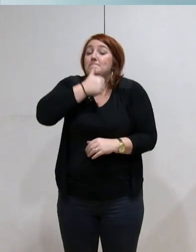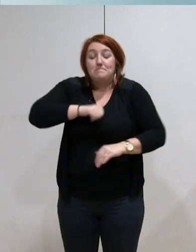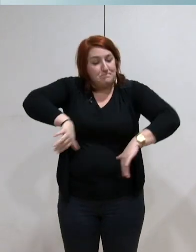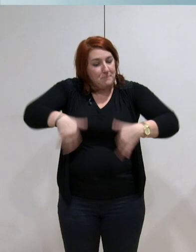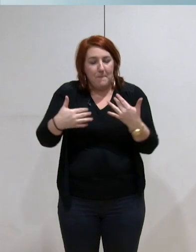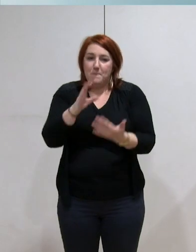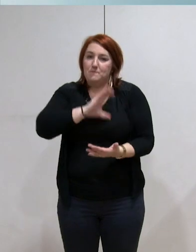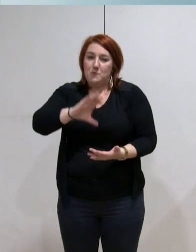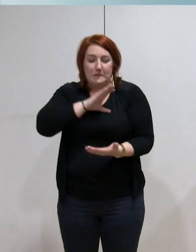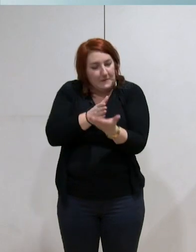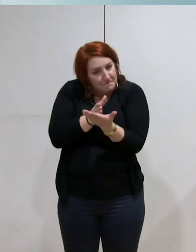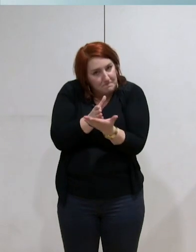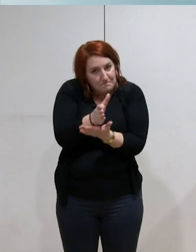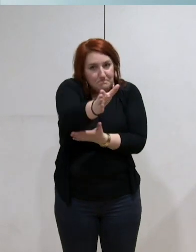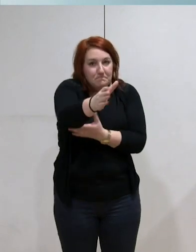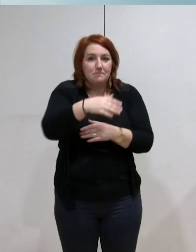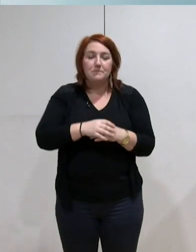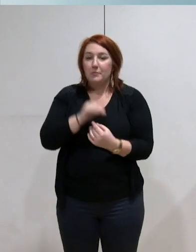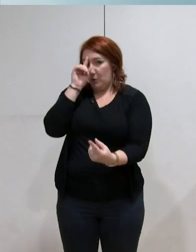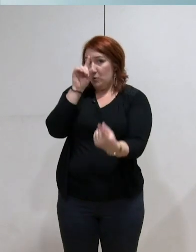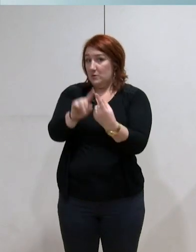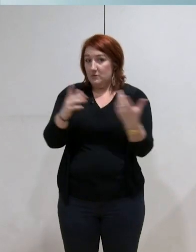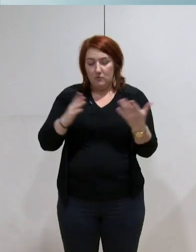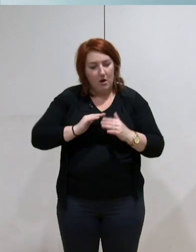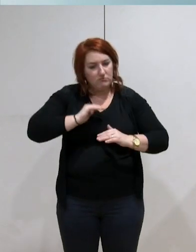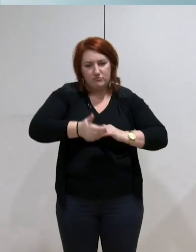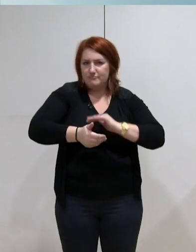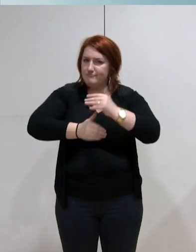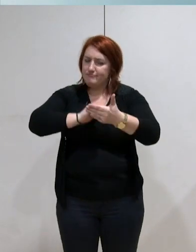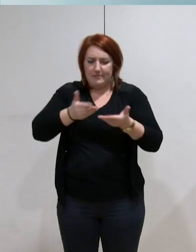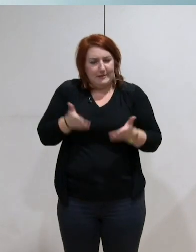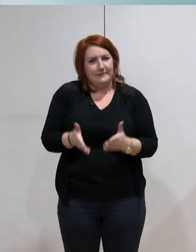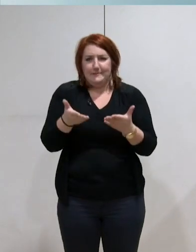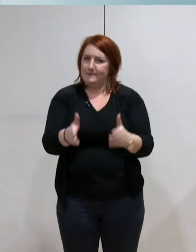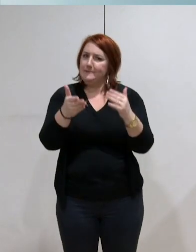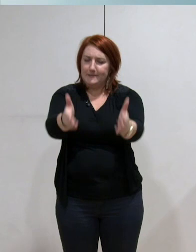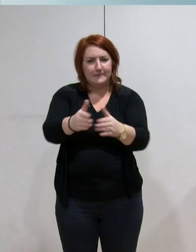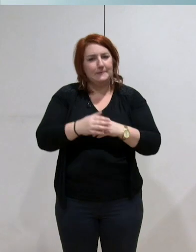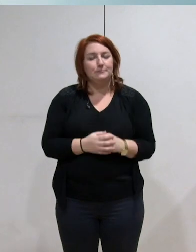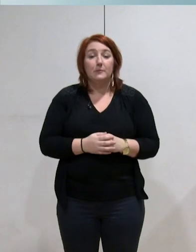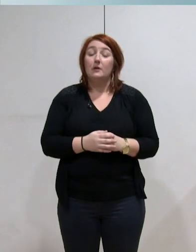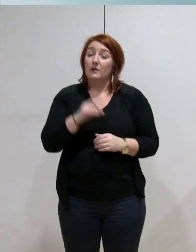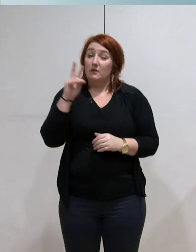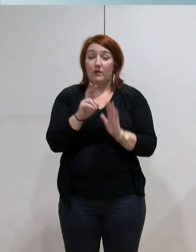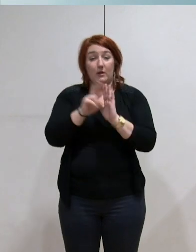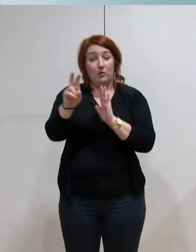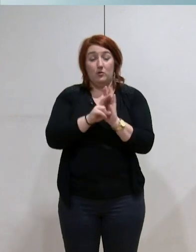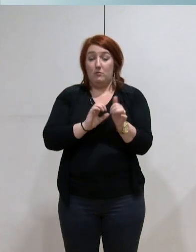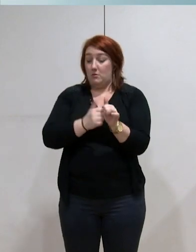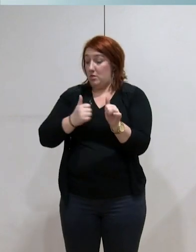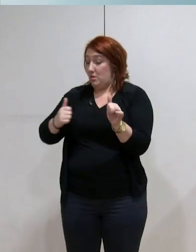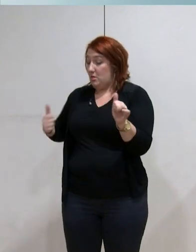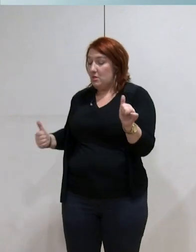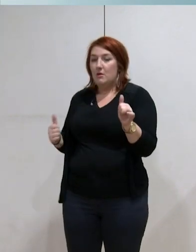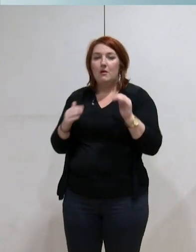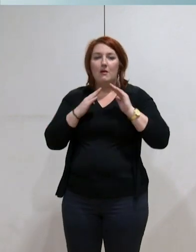et de choisir d'avancer de prendre des décisions Grenoble a pris beaucoup de retard notamment en ratant le rendez-vous de